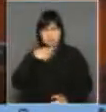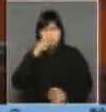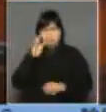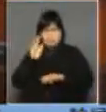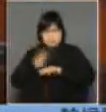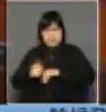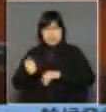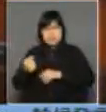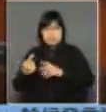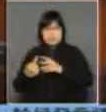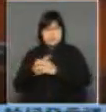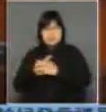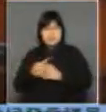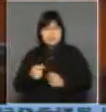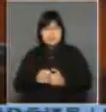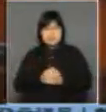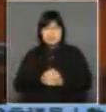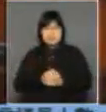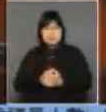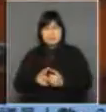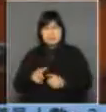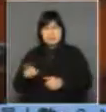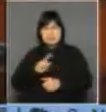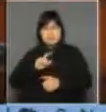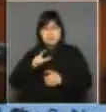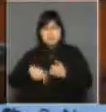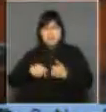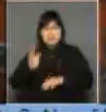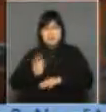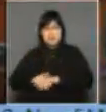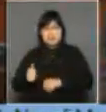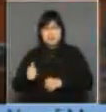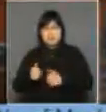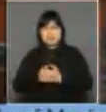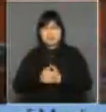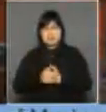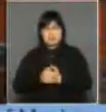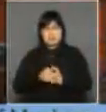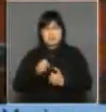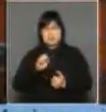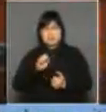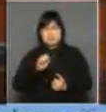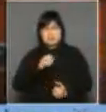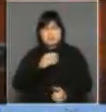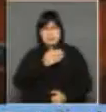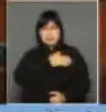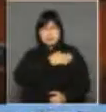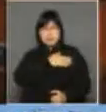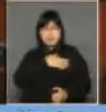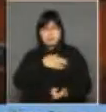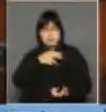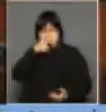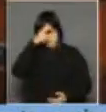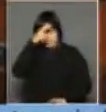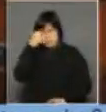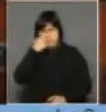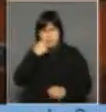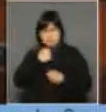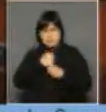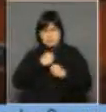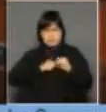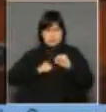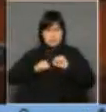英，有個人之處。因為問責官員呢，做人處事呢，是很多市民